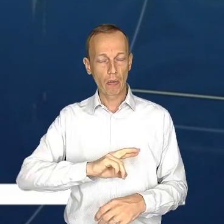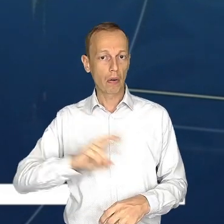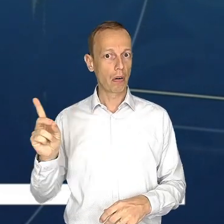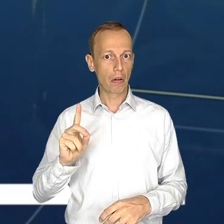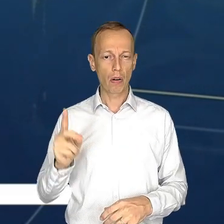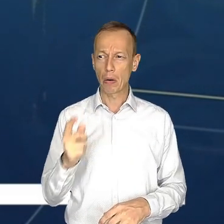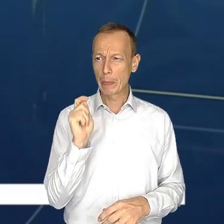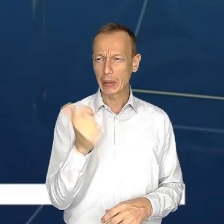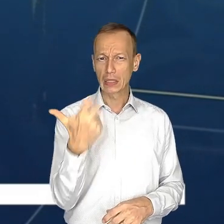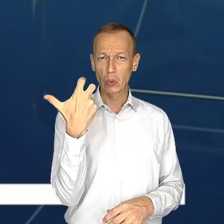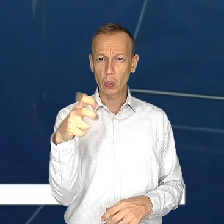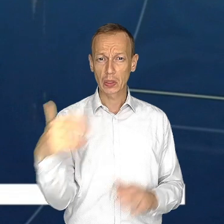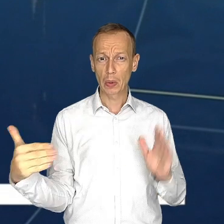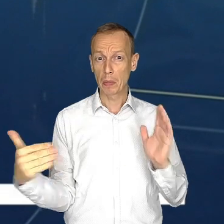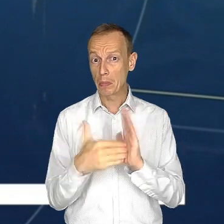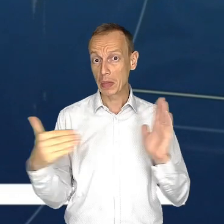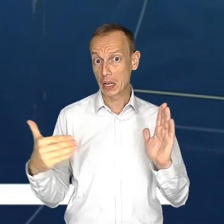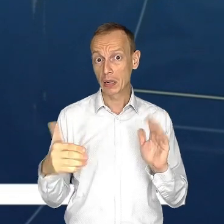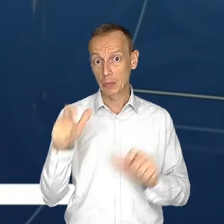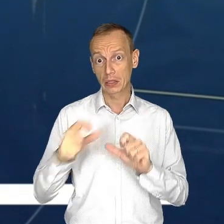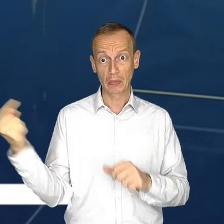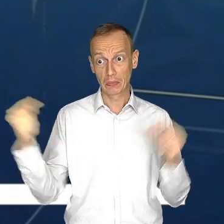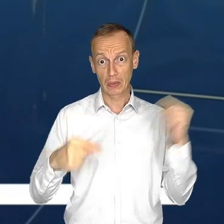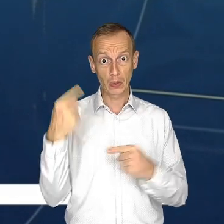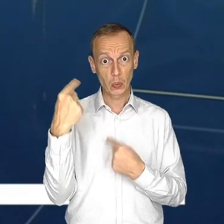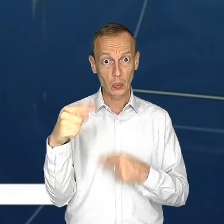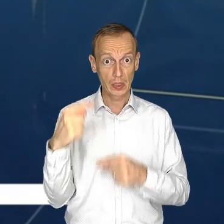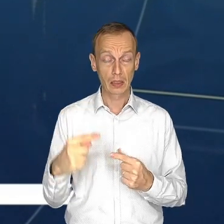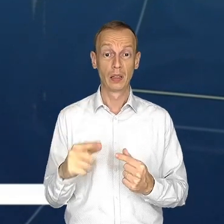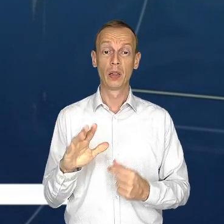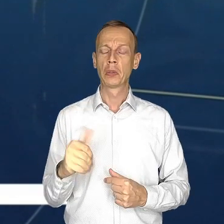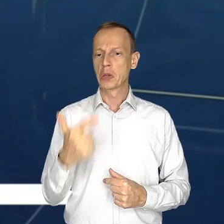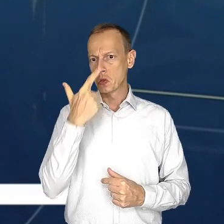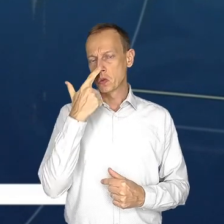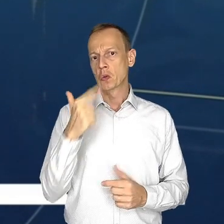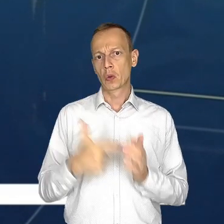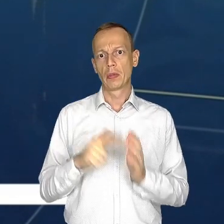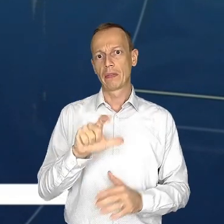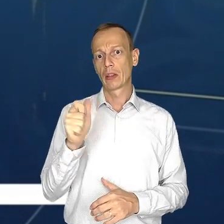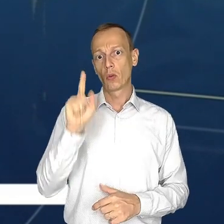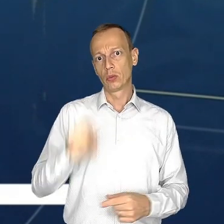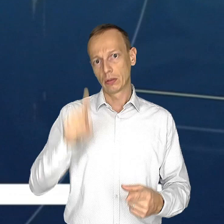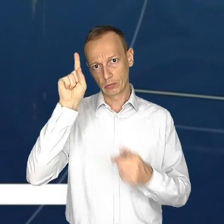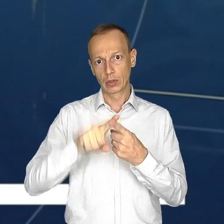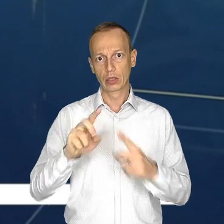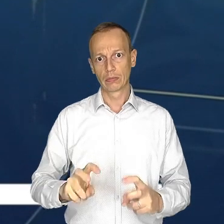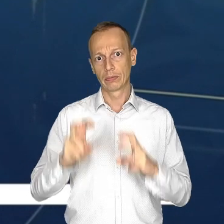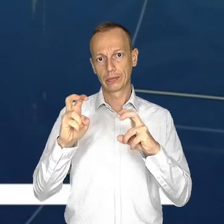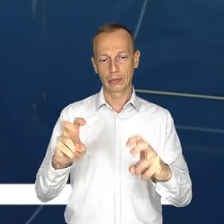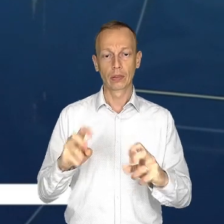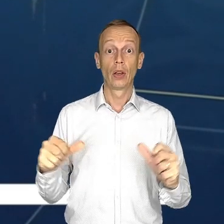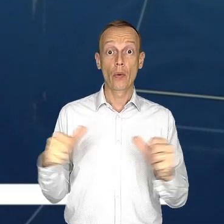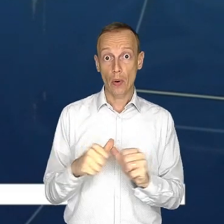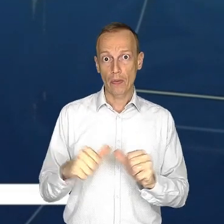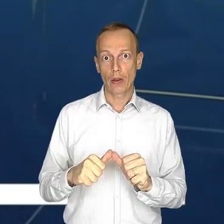année record avec presque 300 000 visiteurs. Donc nous allons devoir fixer ces objectifs-là. Il nous